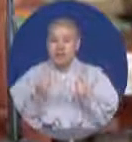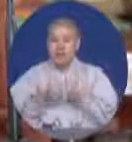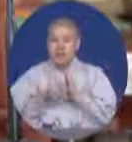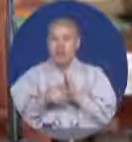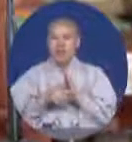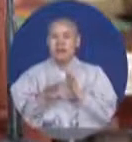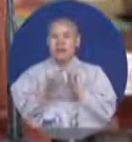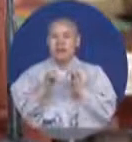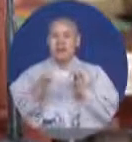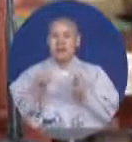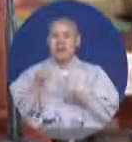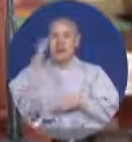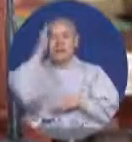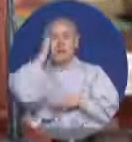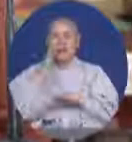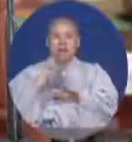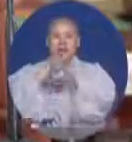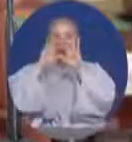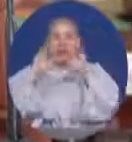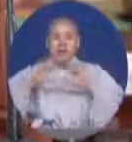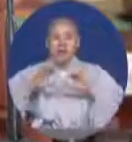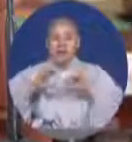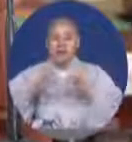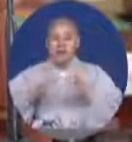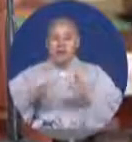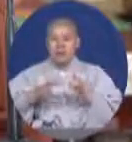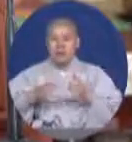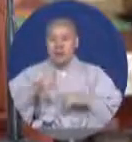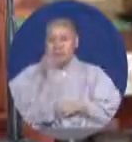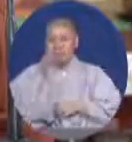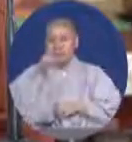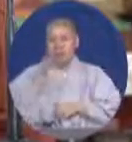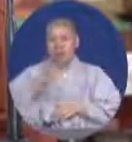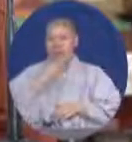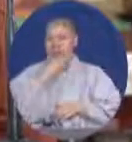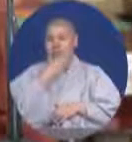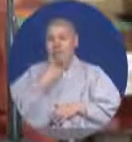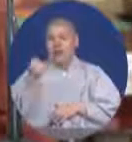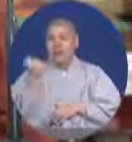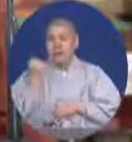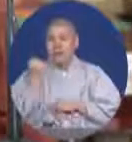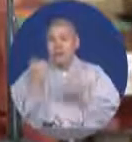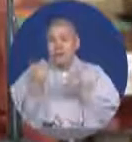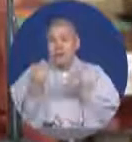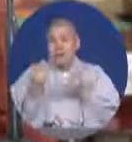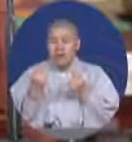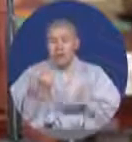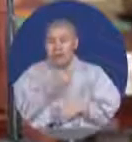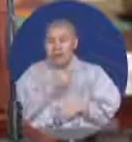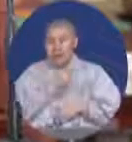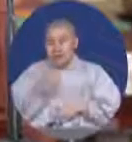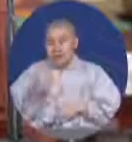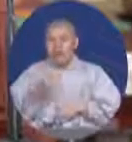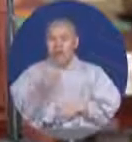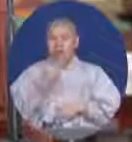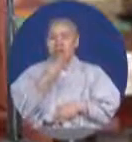세상과 천상 세상에 머무는 것은 복력처럼 복의 힘처럼 그 큰 게 없습니다.